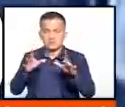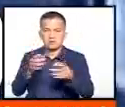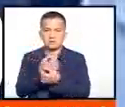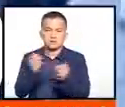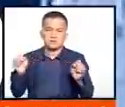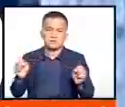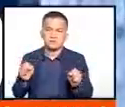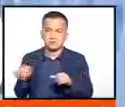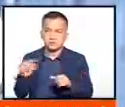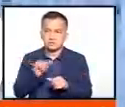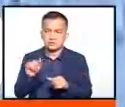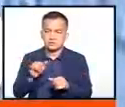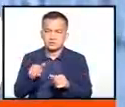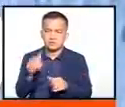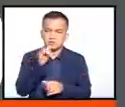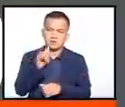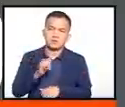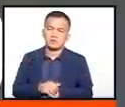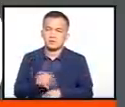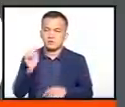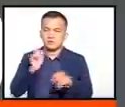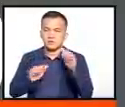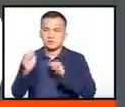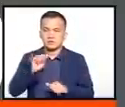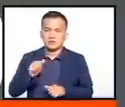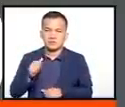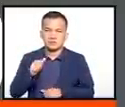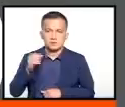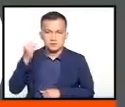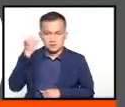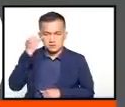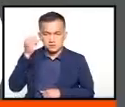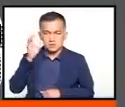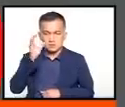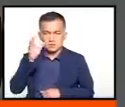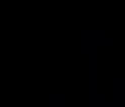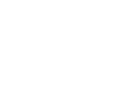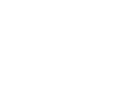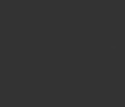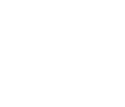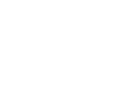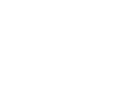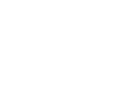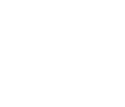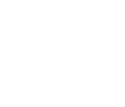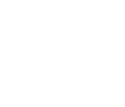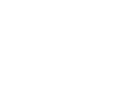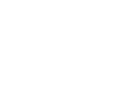kaligtasan, gaya ng mga inuman. Umaaksyon, Jen Calimon, News 5.